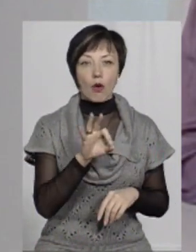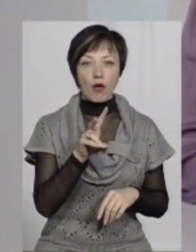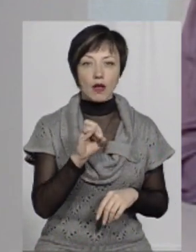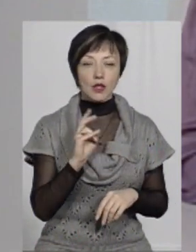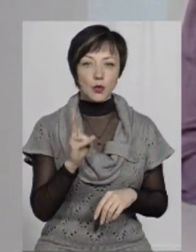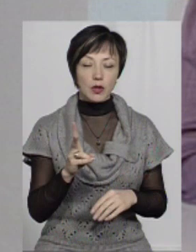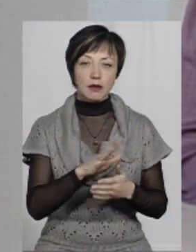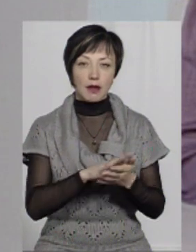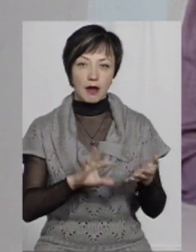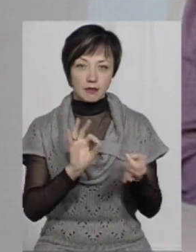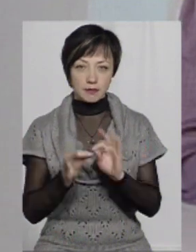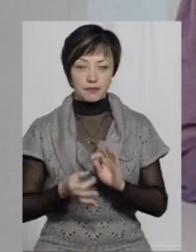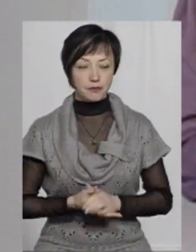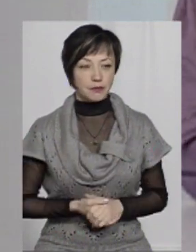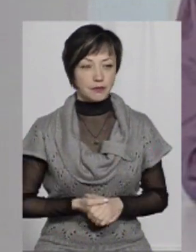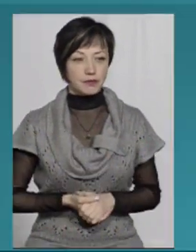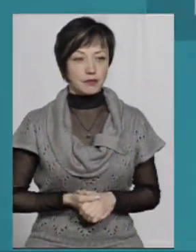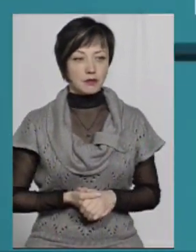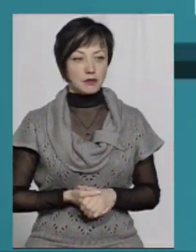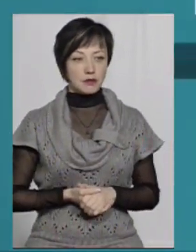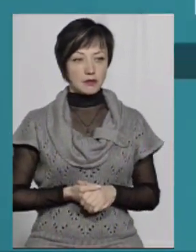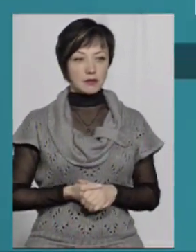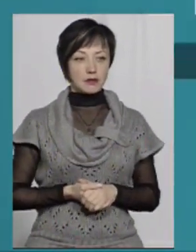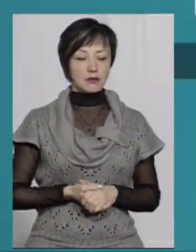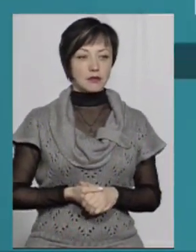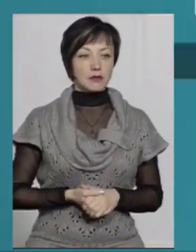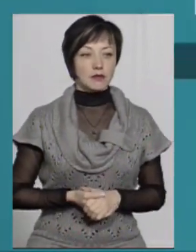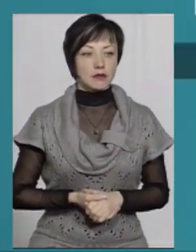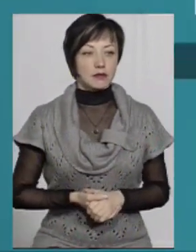Олексюк. Більше подробиць у її сюжеті.